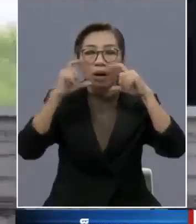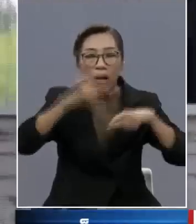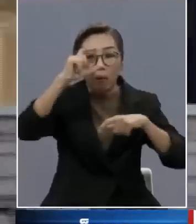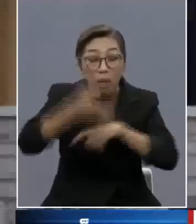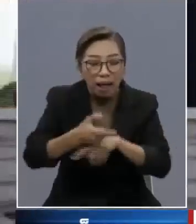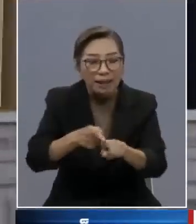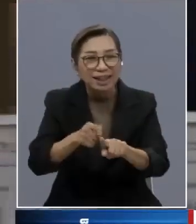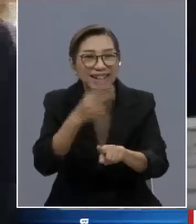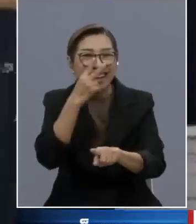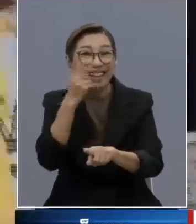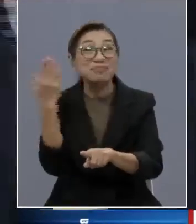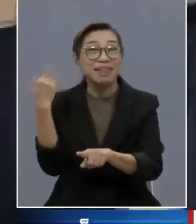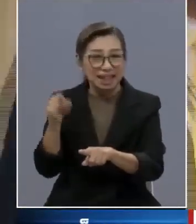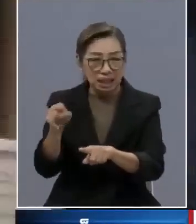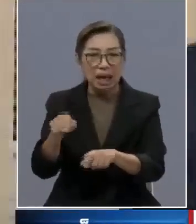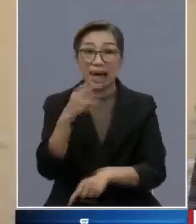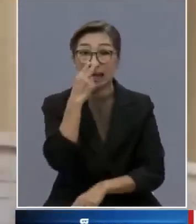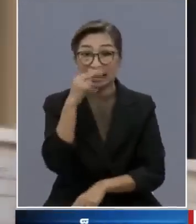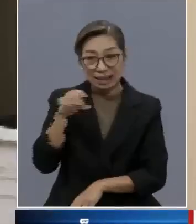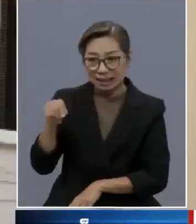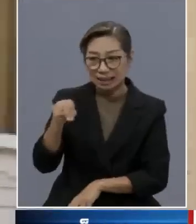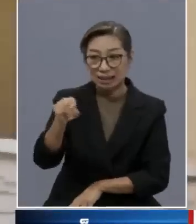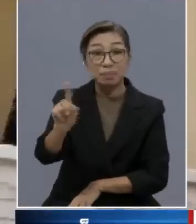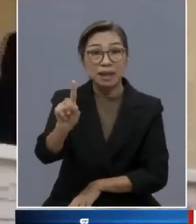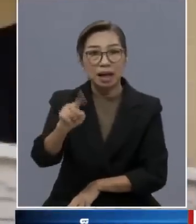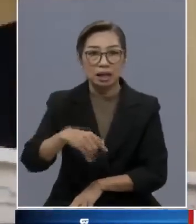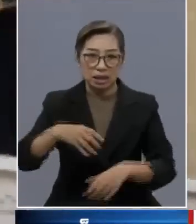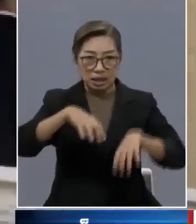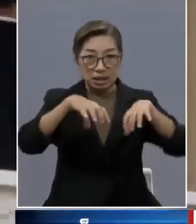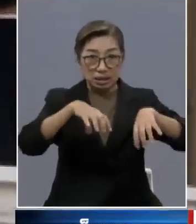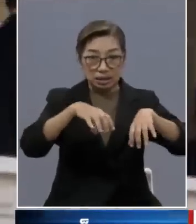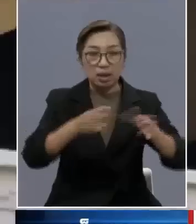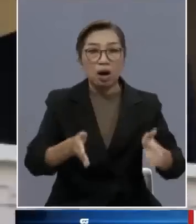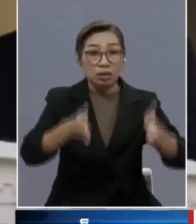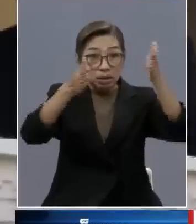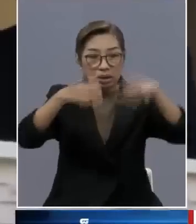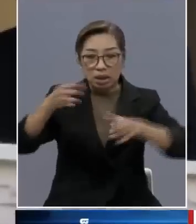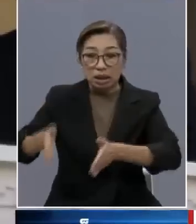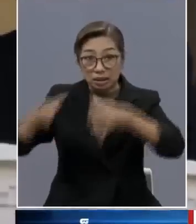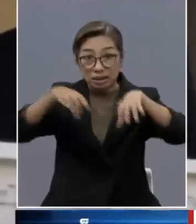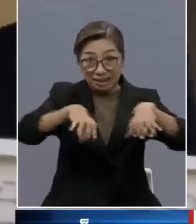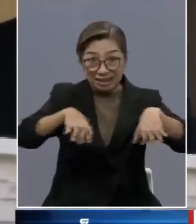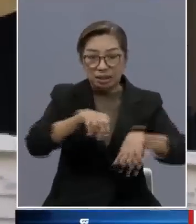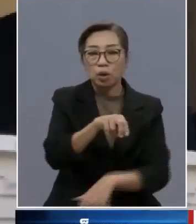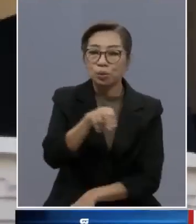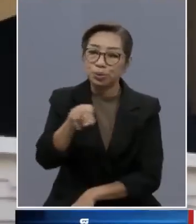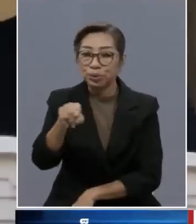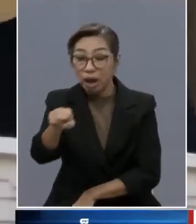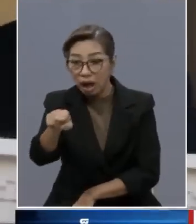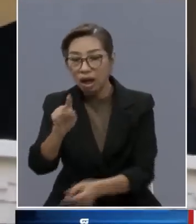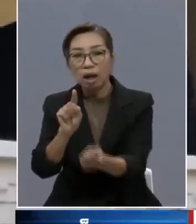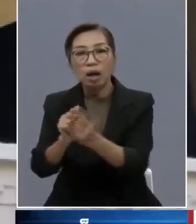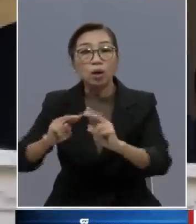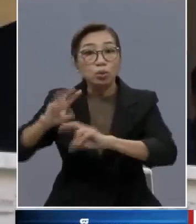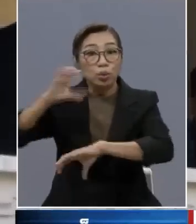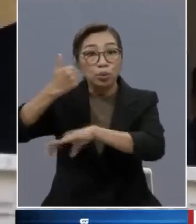ครับเดินทางจากตึกไทยคู่ฟ้ามายังตึกสันติไมตรีนะครับก็ช่วงหนึ่งจังหวะทักทายกับพลเอกอนุพงษ์เผ่าจินดาซึ่งอยู่บริเวณด้านหน้าห้